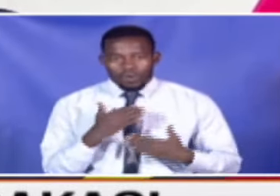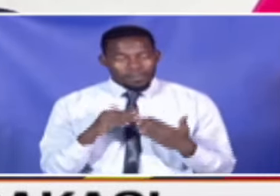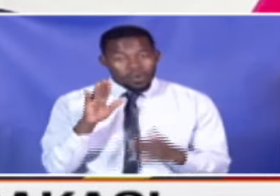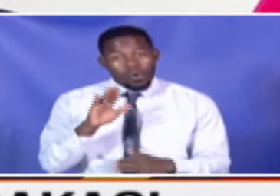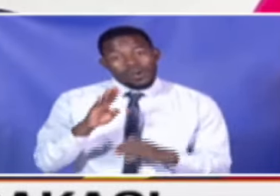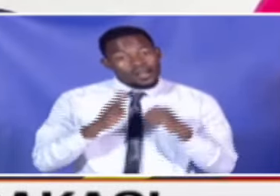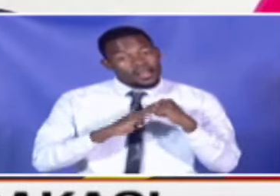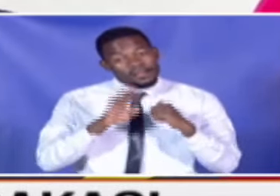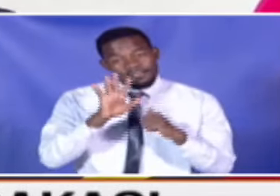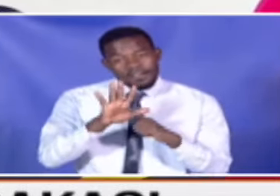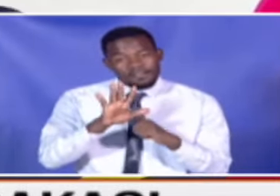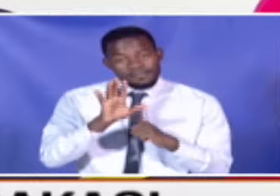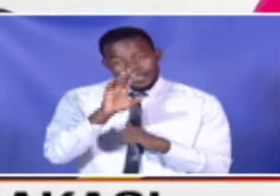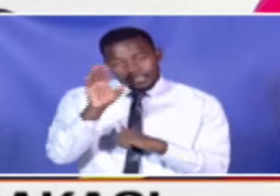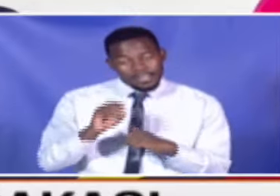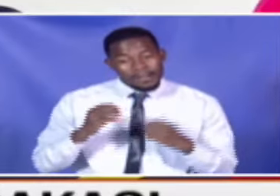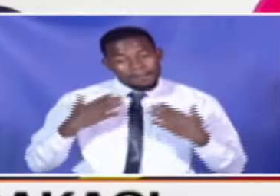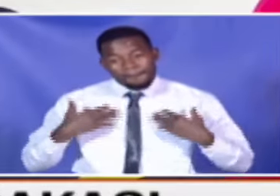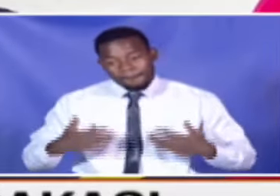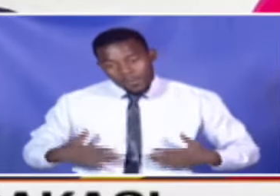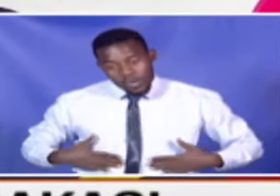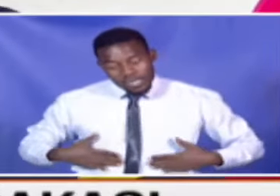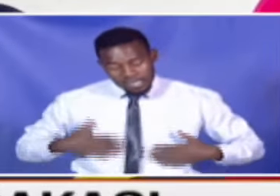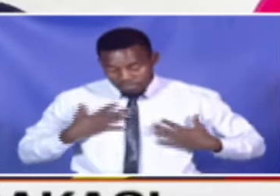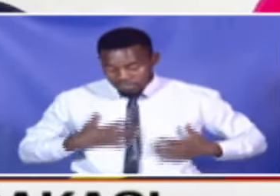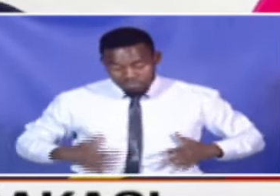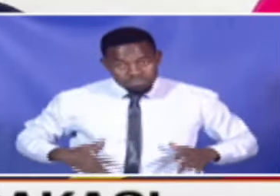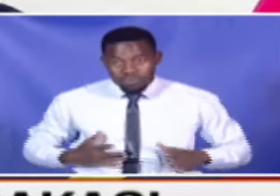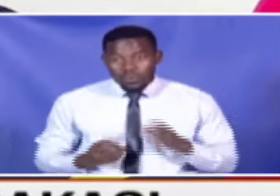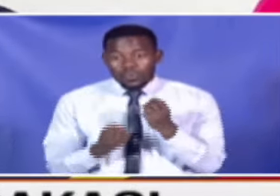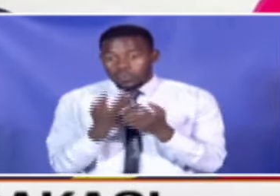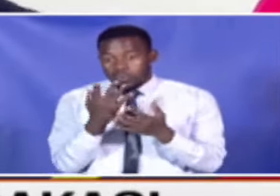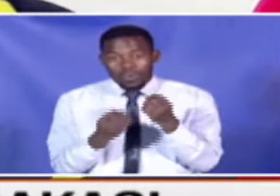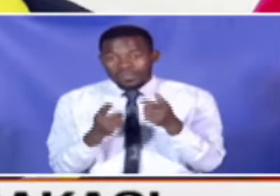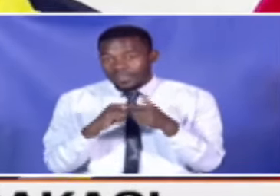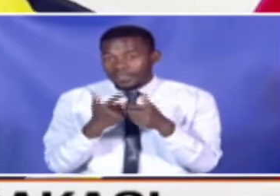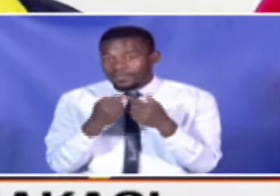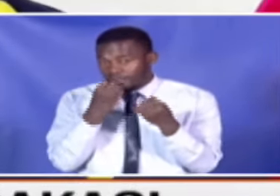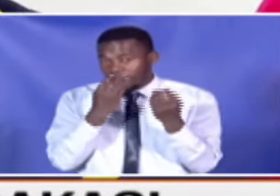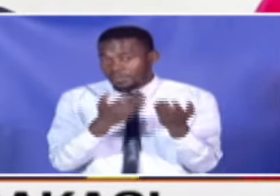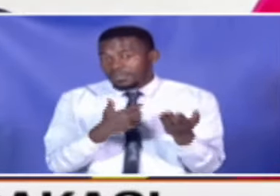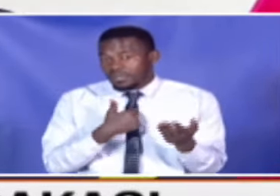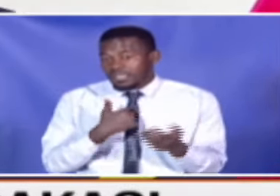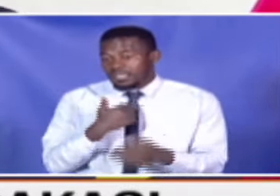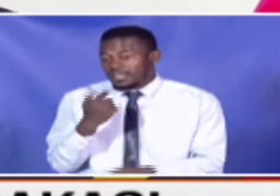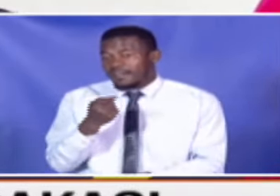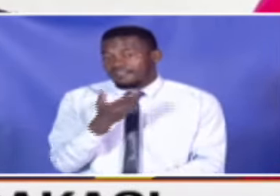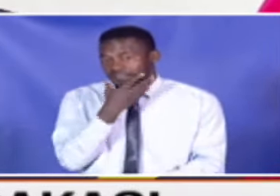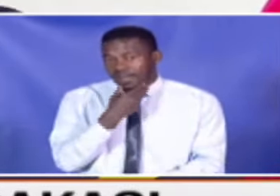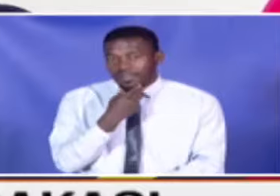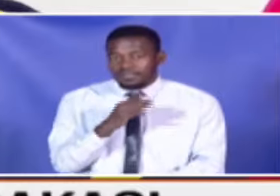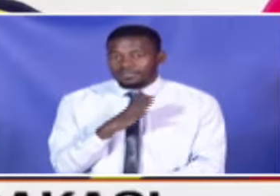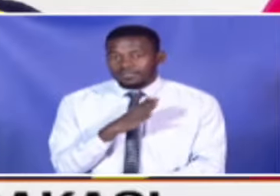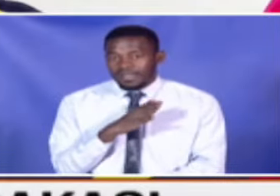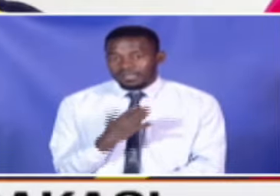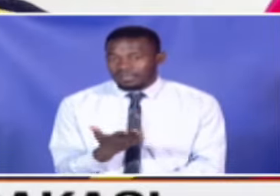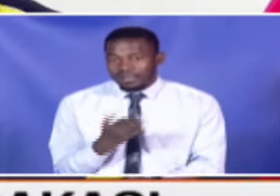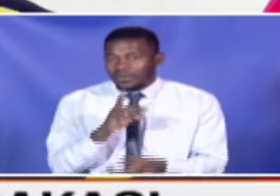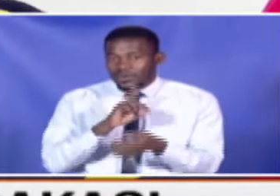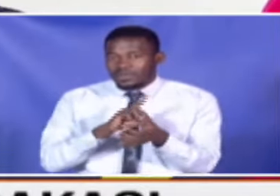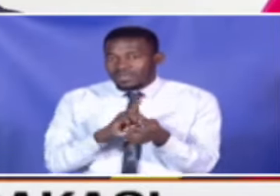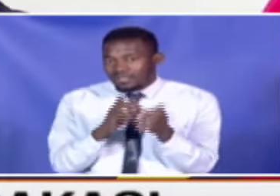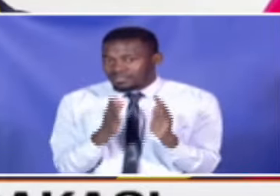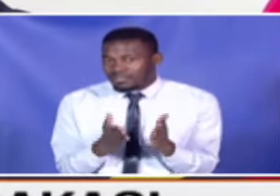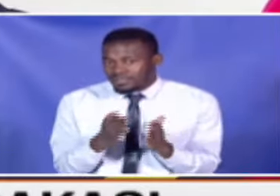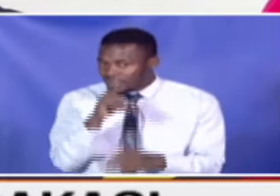95%, nyinyi 95%, alafu naniambia kwa sawa, na madaktari mmemfunga tu pale. Akaniambia hapana, madaktari